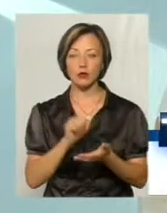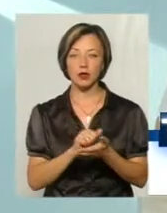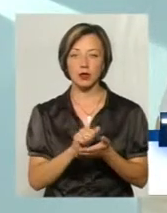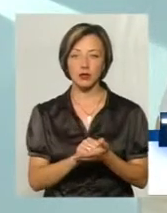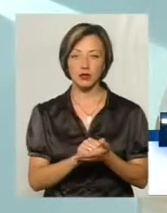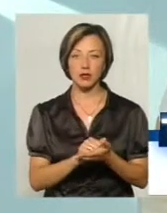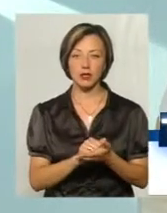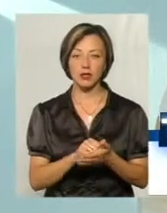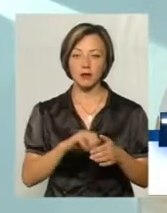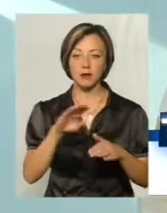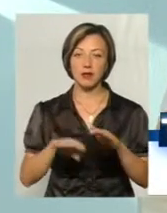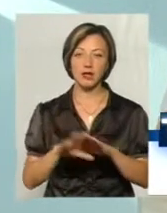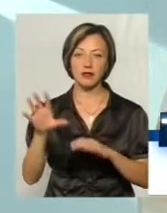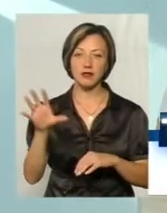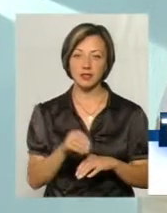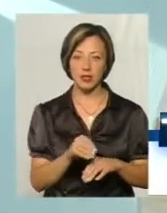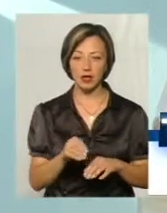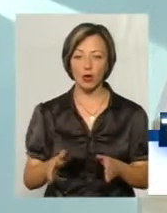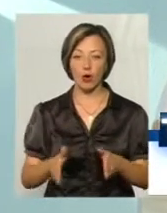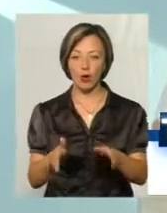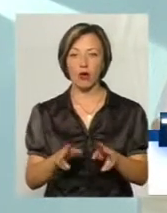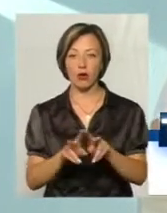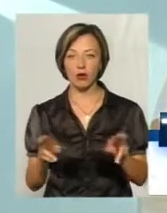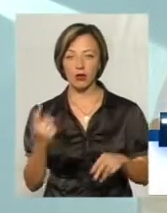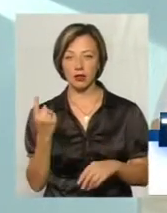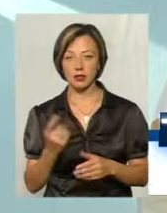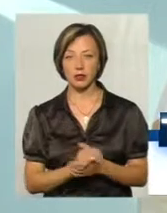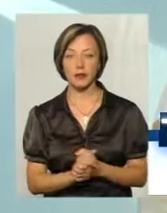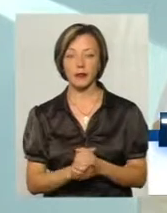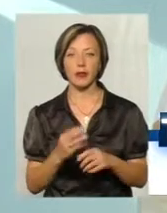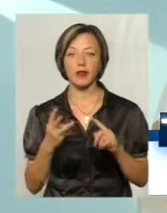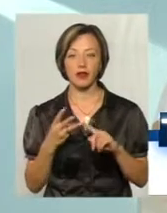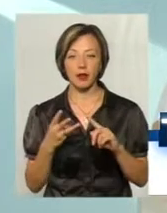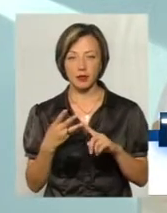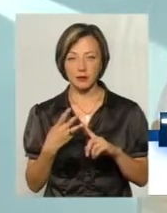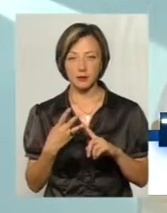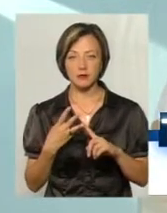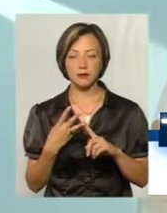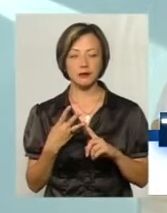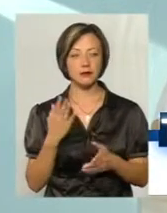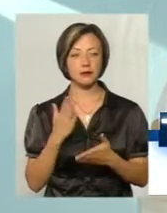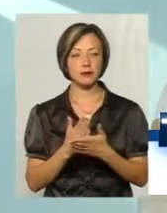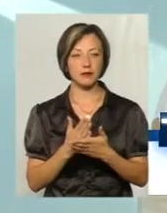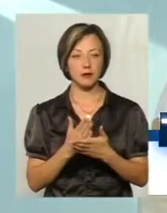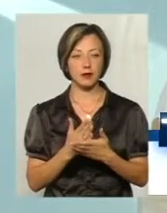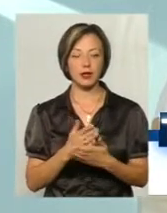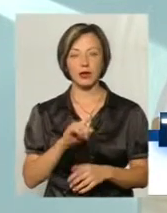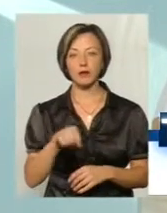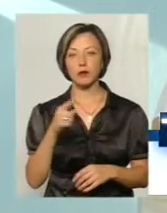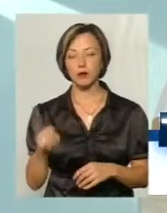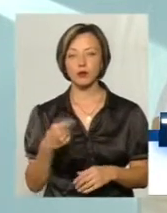документація під всі об'єкти одна й та ж сама. Третє, значить, є вимоги до